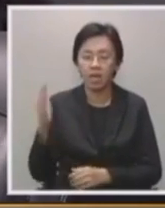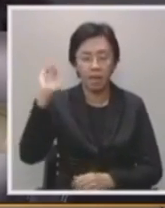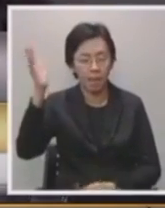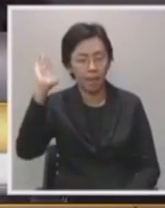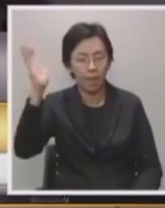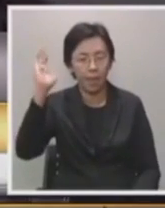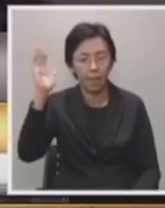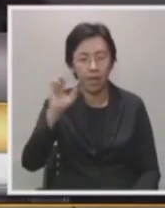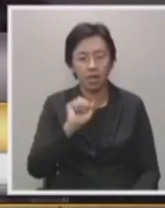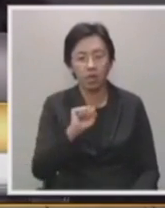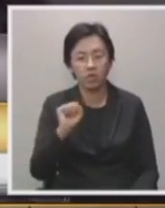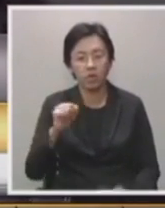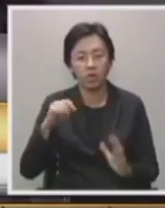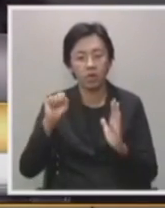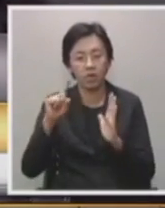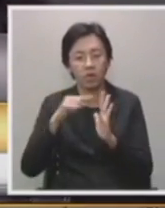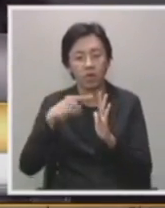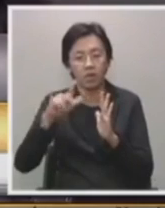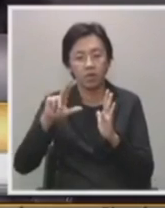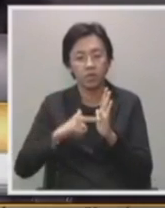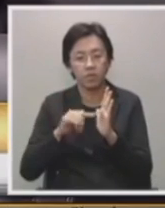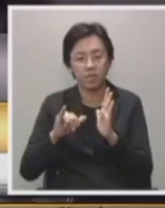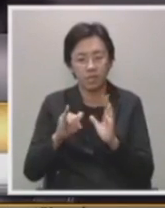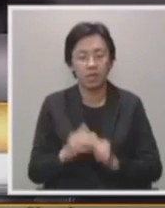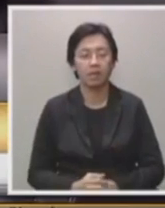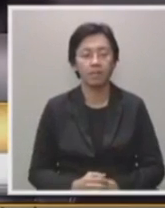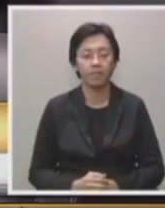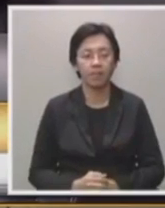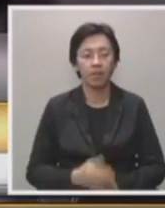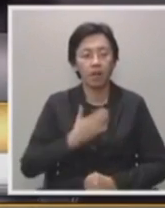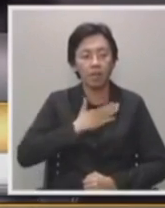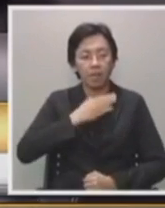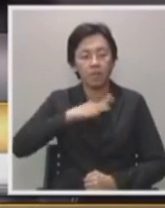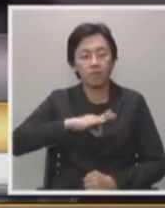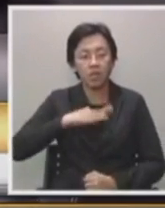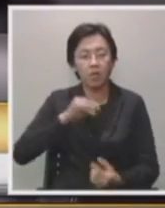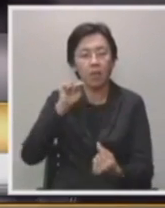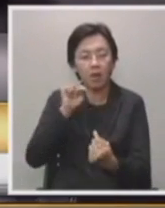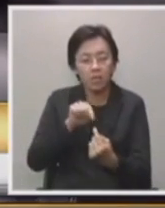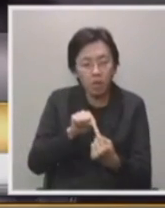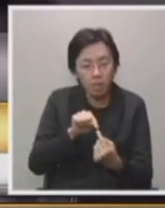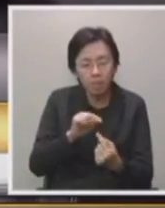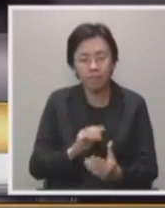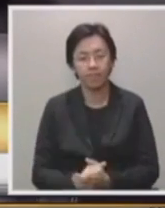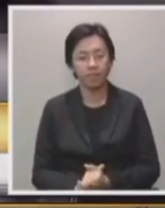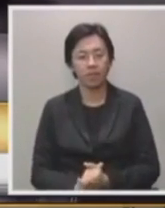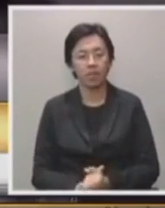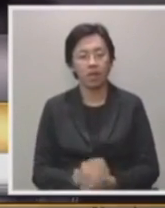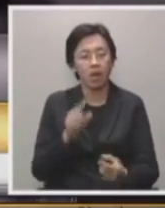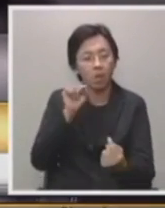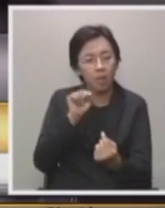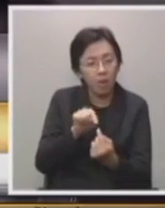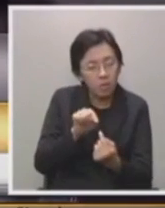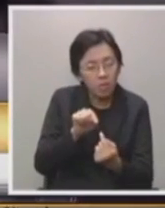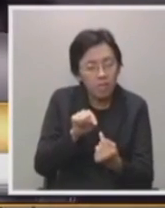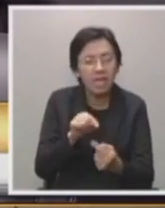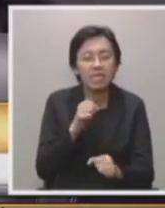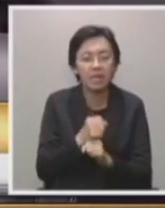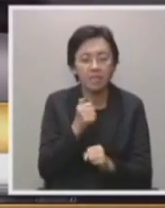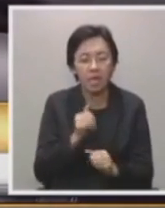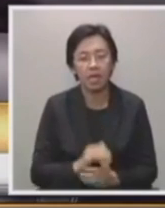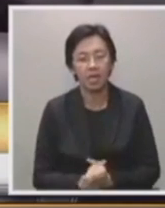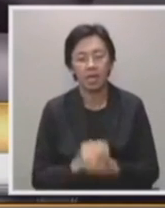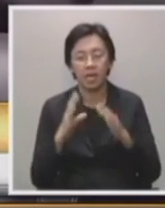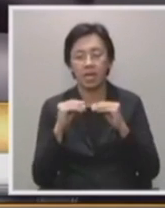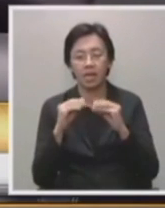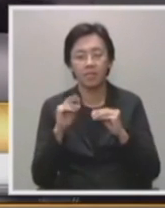านส.ส.สุภชัยนั้นดิฉันคิดว่าเรื่องของความเหมาะสมเรื่องของสิ่งต่างๆนั้นมันสามารถควบคุมได้ในการ